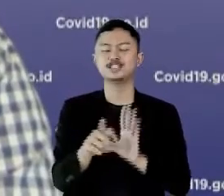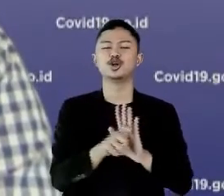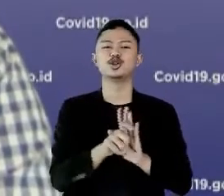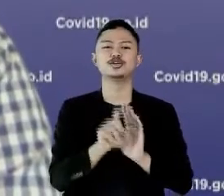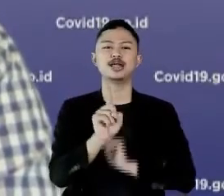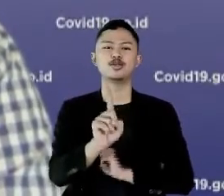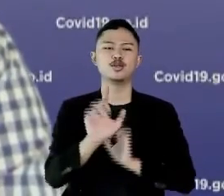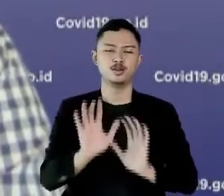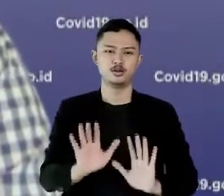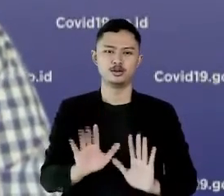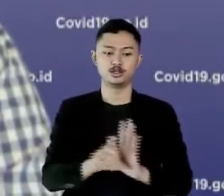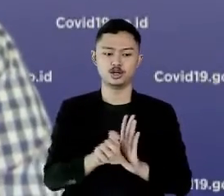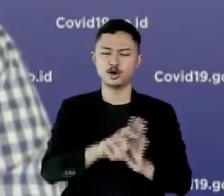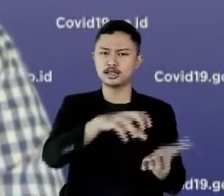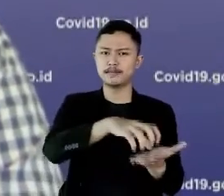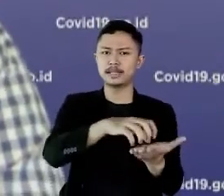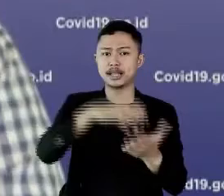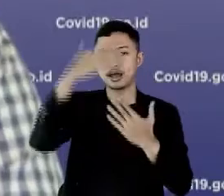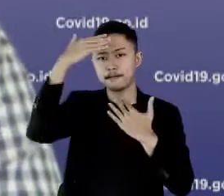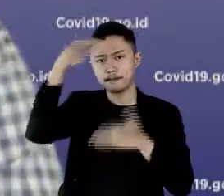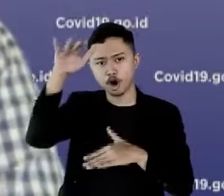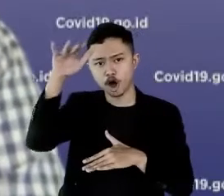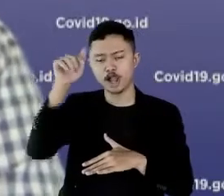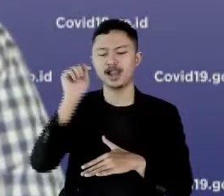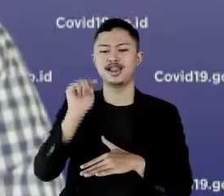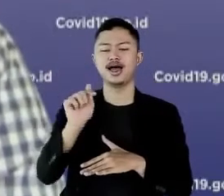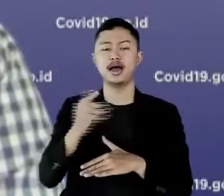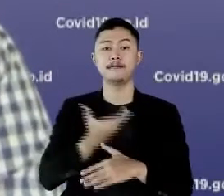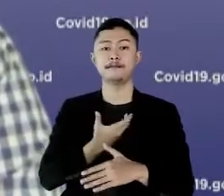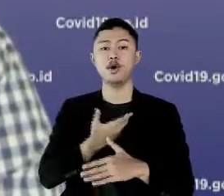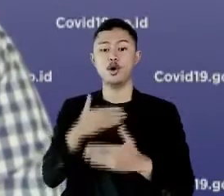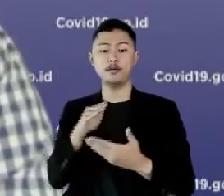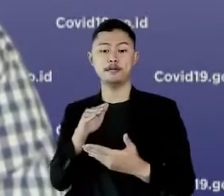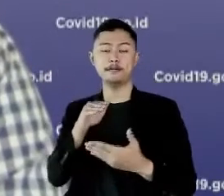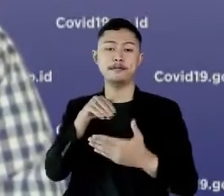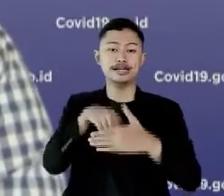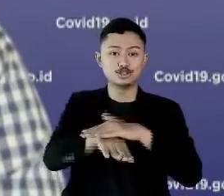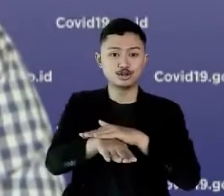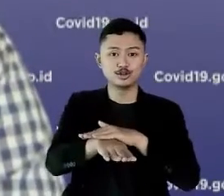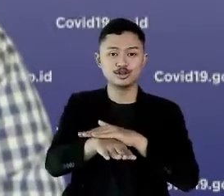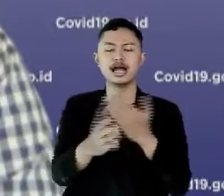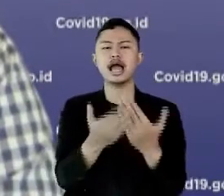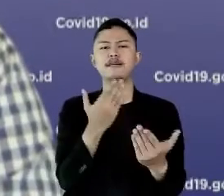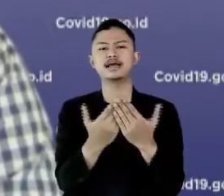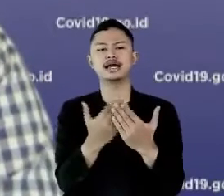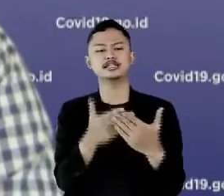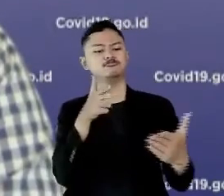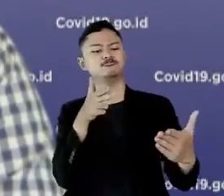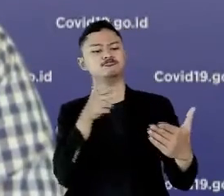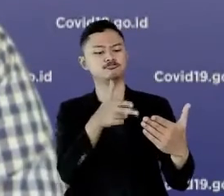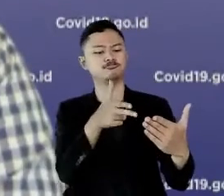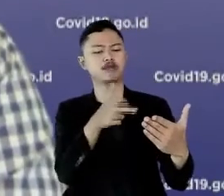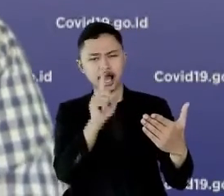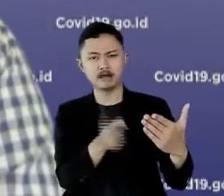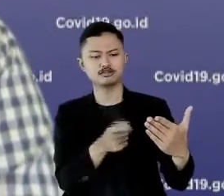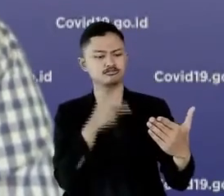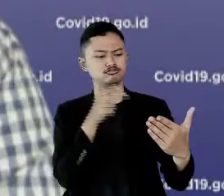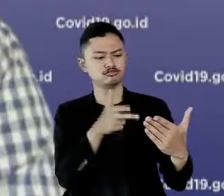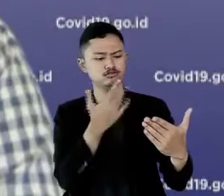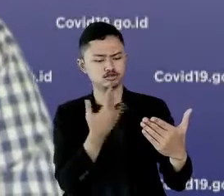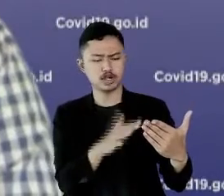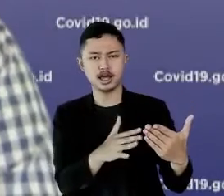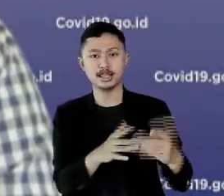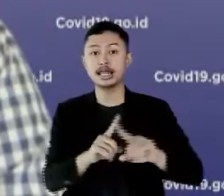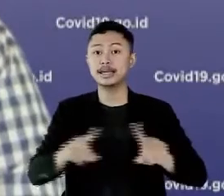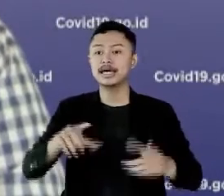ya, kalau kemudian di tempat-tempat seperti mal itu kan memang harus apa menggunakan aplikasi Peduli Lindungi gitu. Tetapi